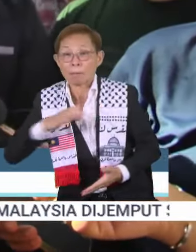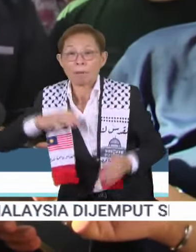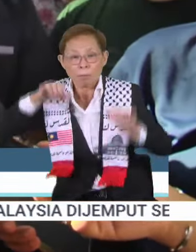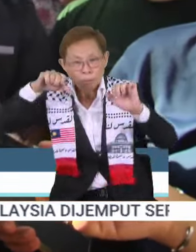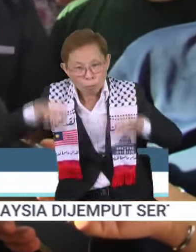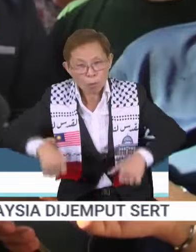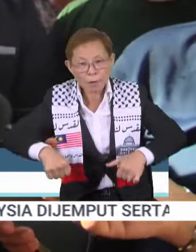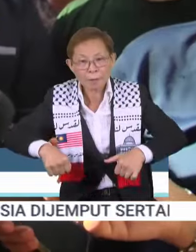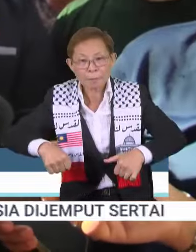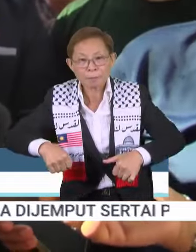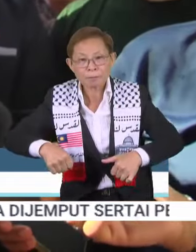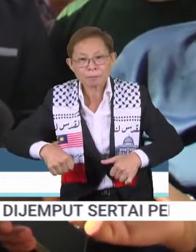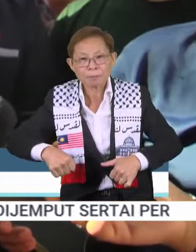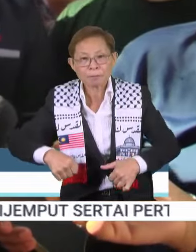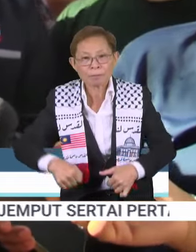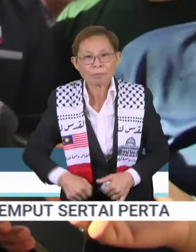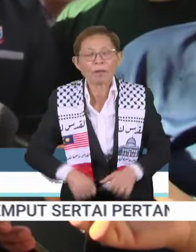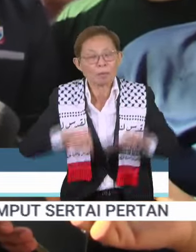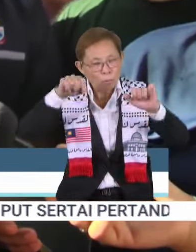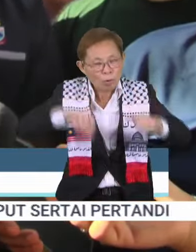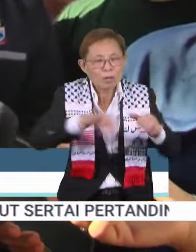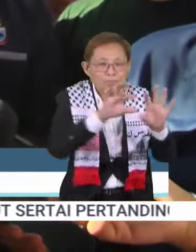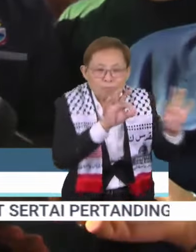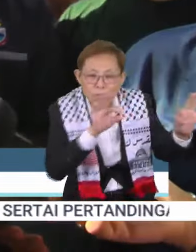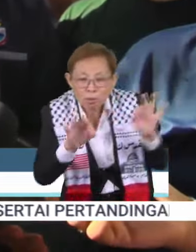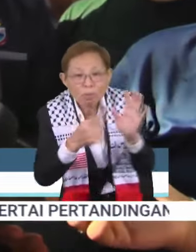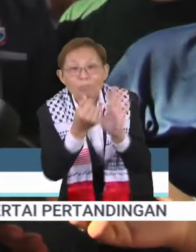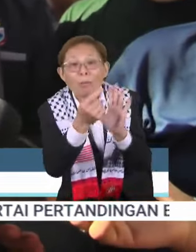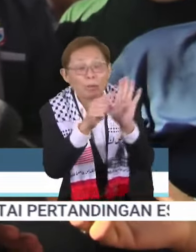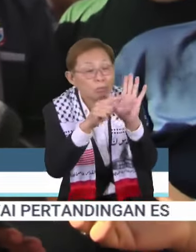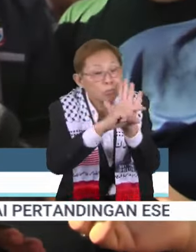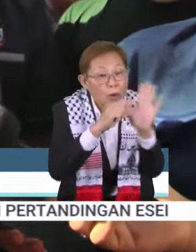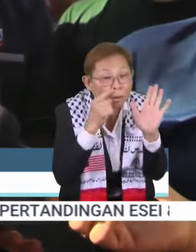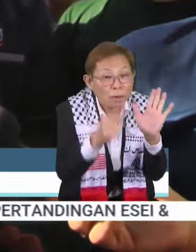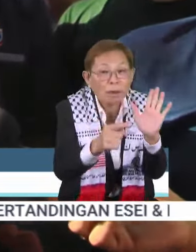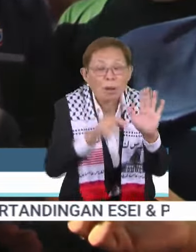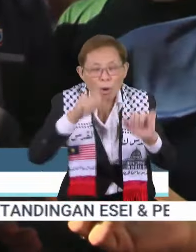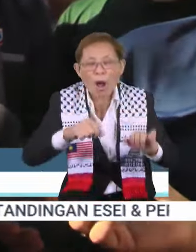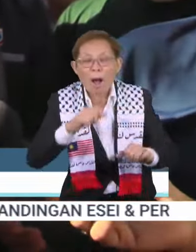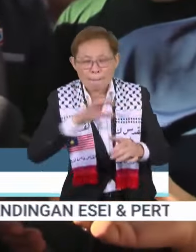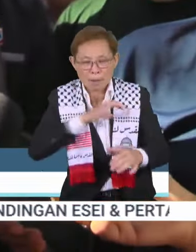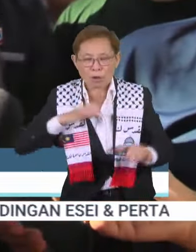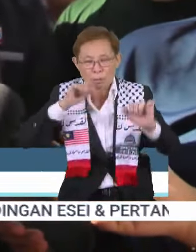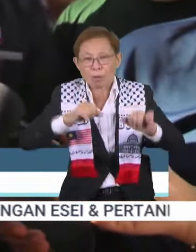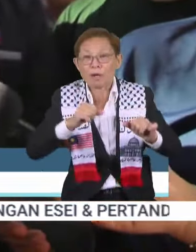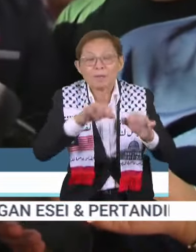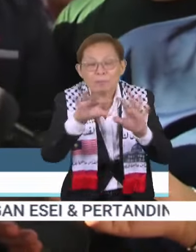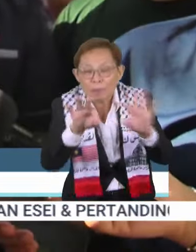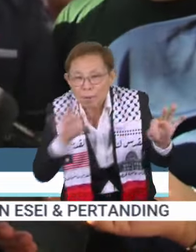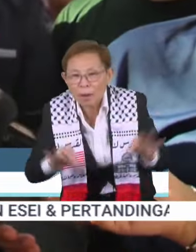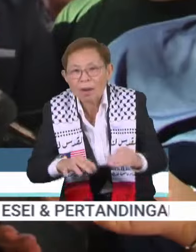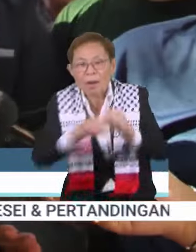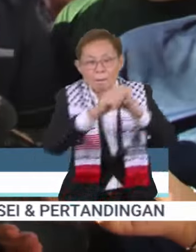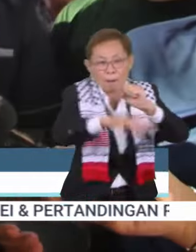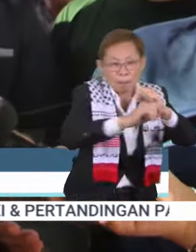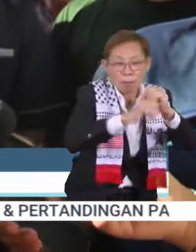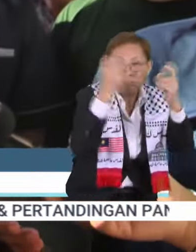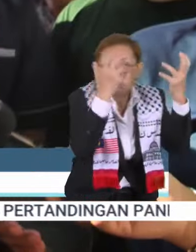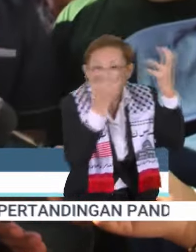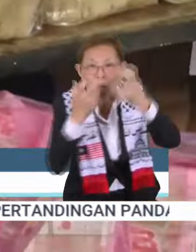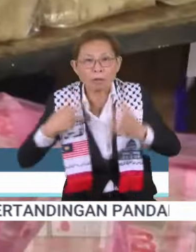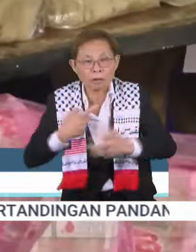boleh untuk apa nama membuat pilihan dan yang kedua promosi yang mengelirukan juga cukup penting untuk kita